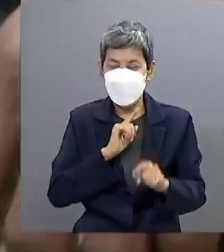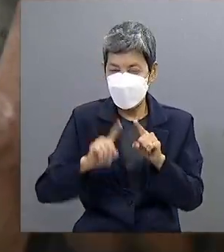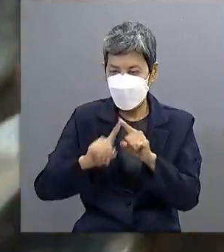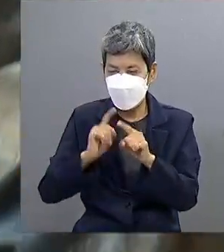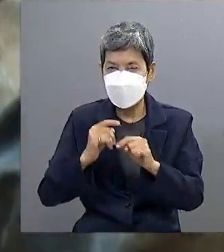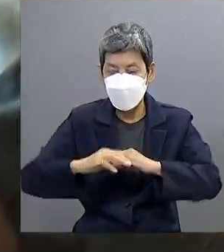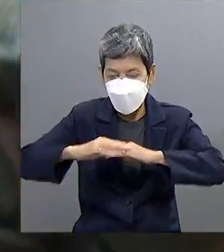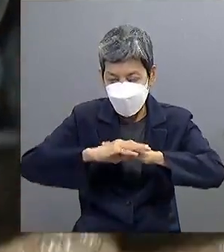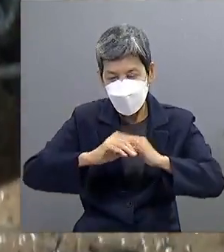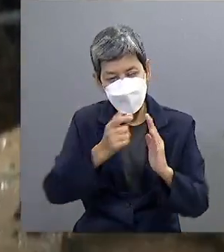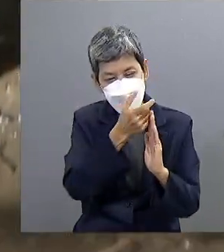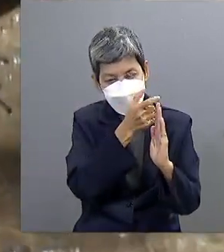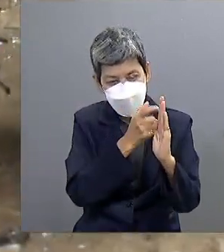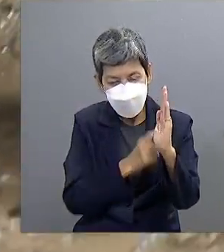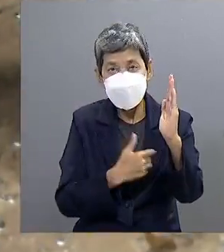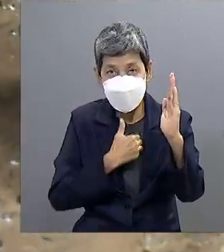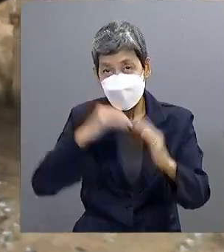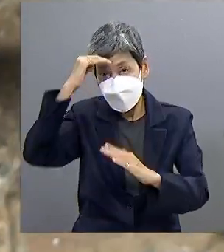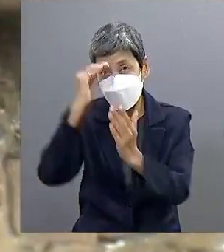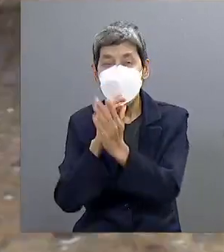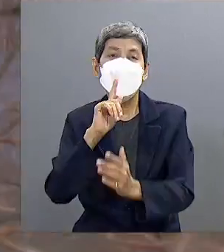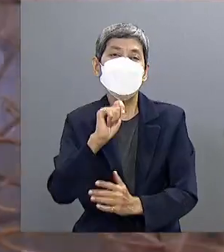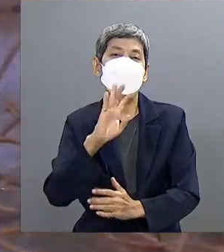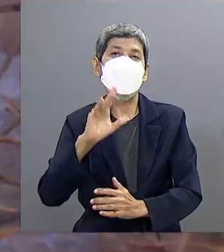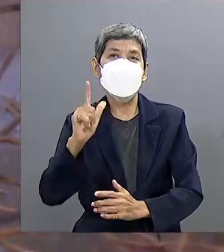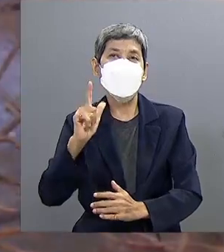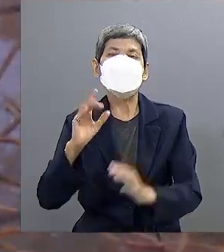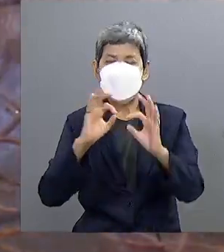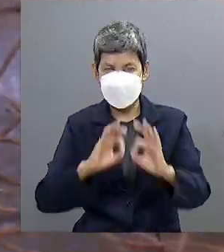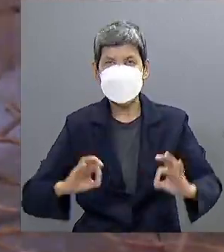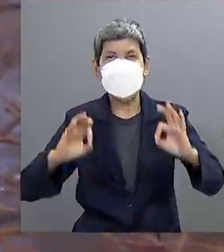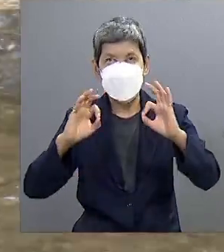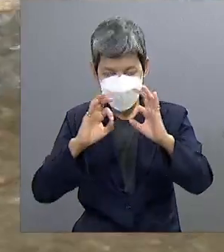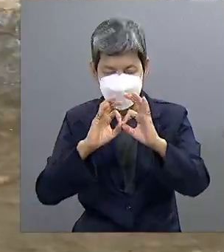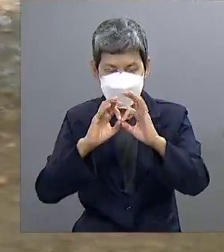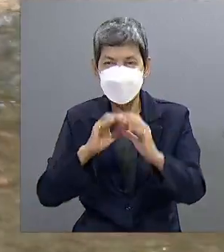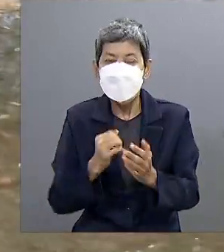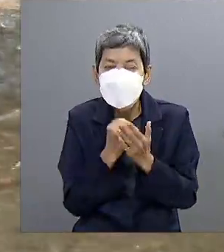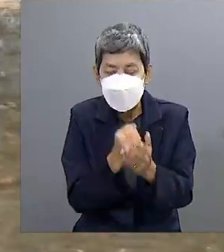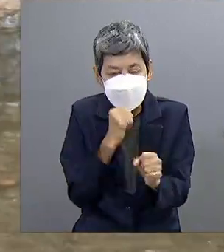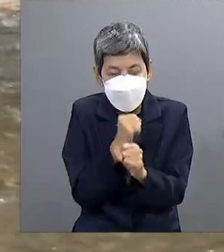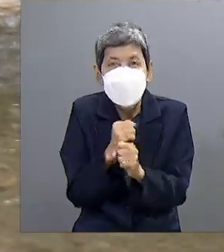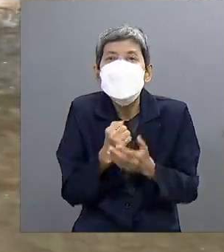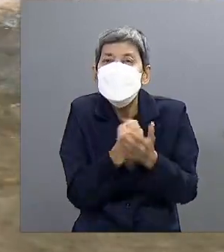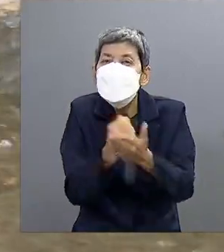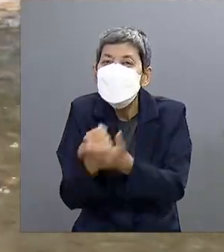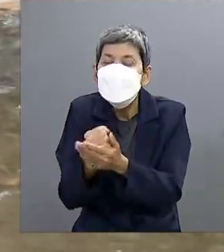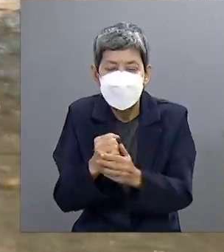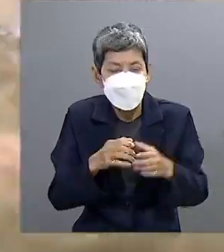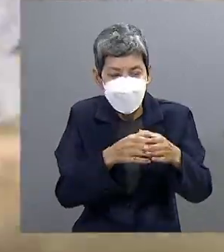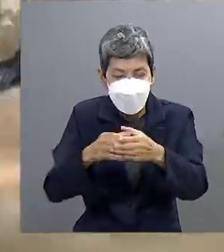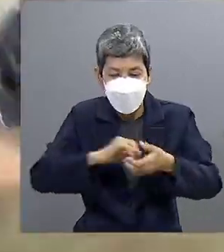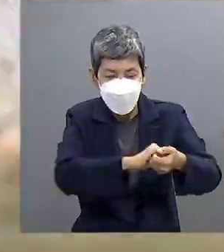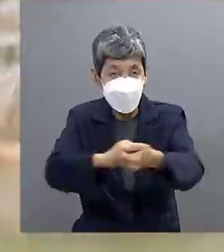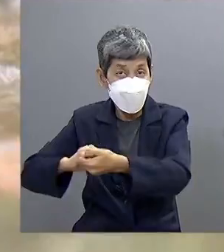ายแดนตำรวจตระเวนชายแดนคือหนึ่งในองคาพยพที่ทำงานบูรณาการกับหลายภาคส่วนเพื่อดู